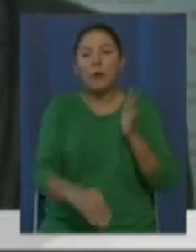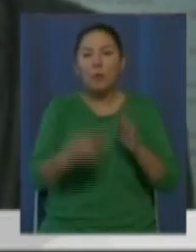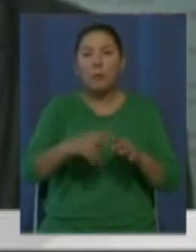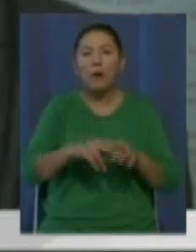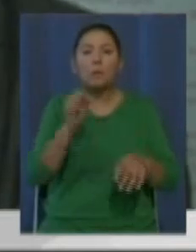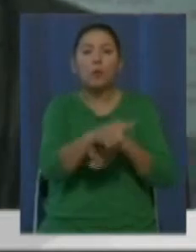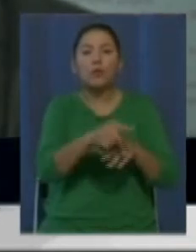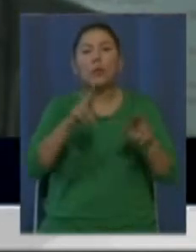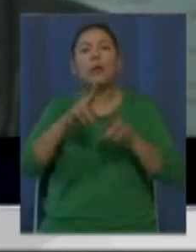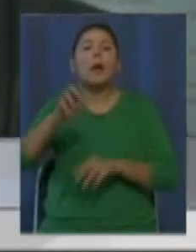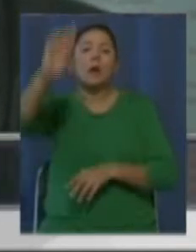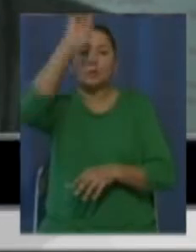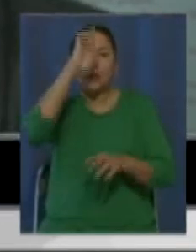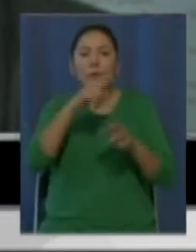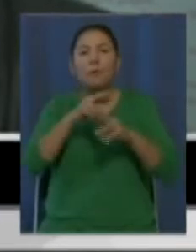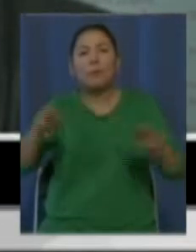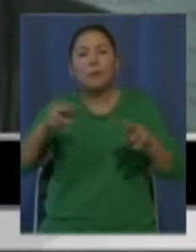отыр. Енді